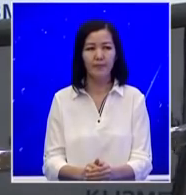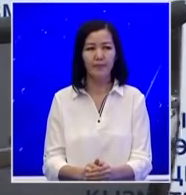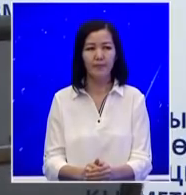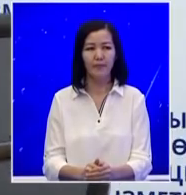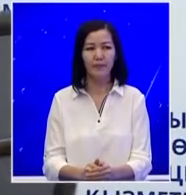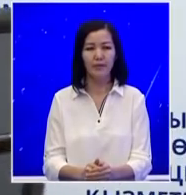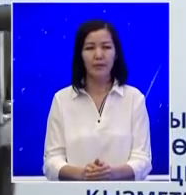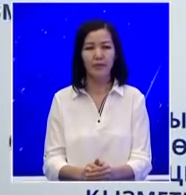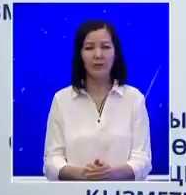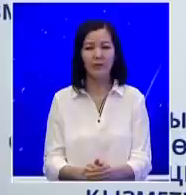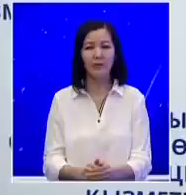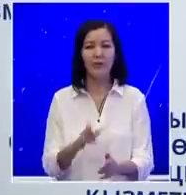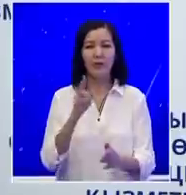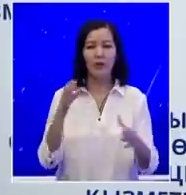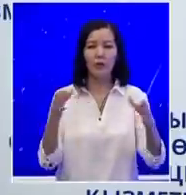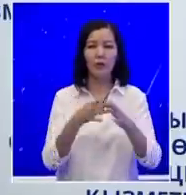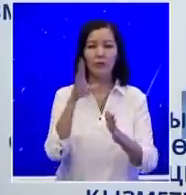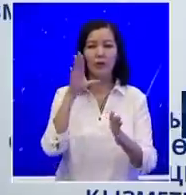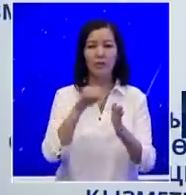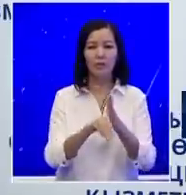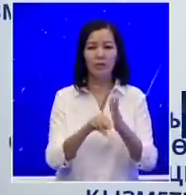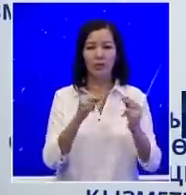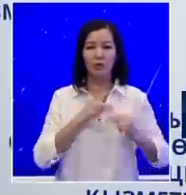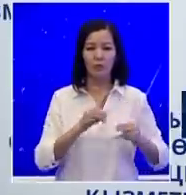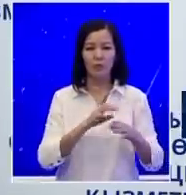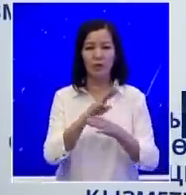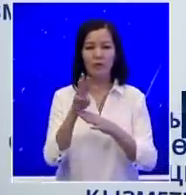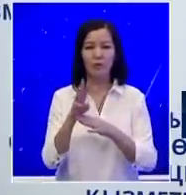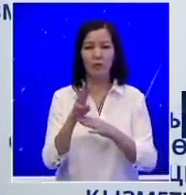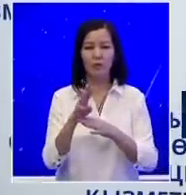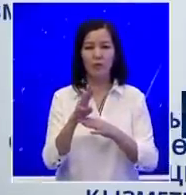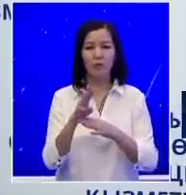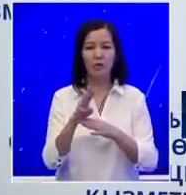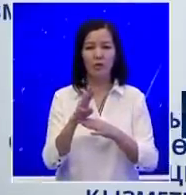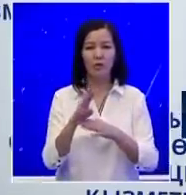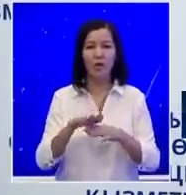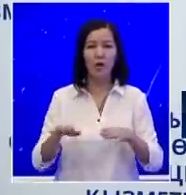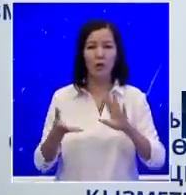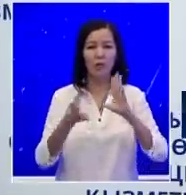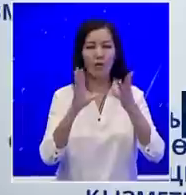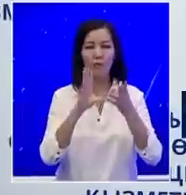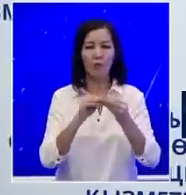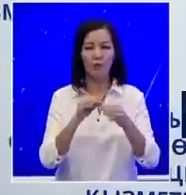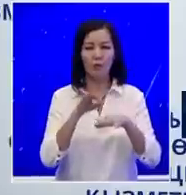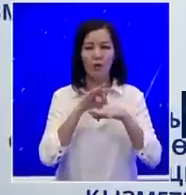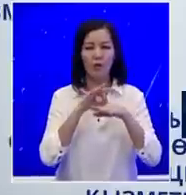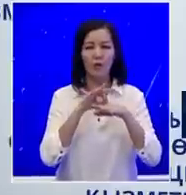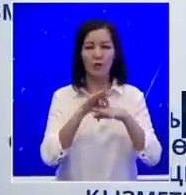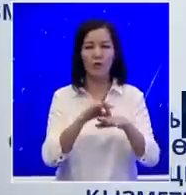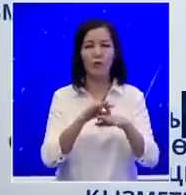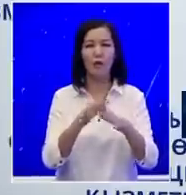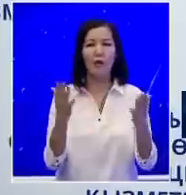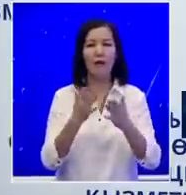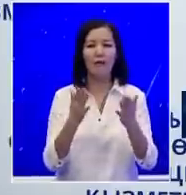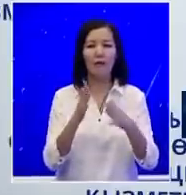Оның құрамында кім бар десек, жұмыспен қамту орталықтарының мамандары. Аудан бойынша жүріп, қандай қажет